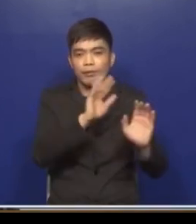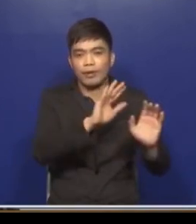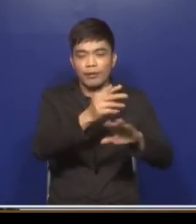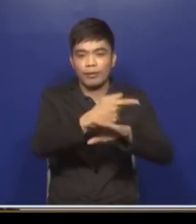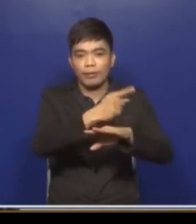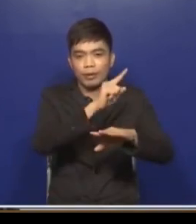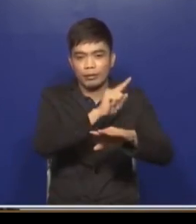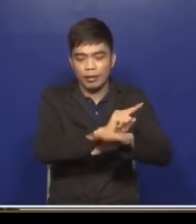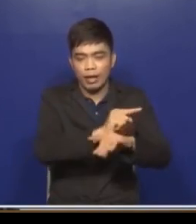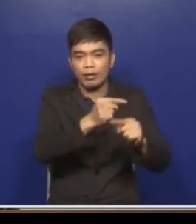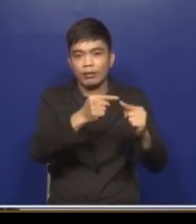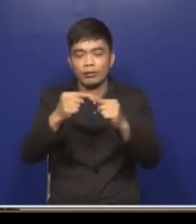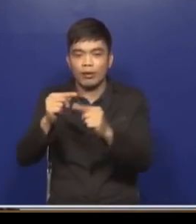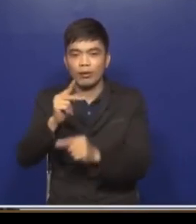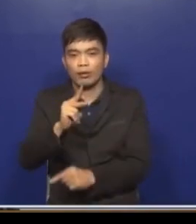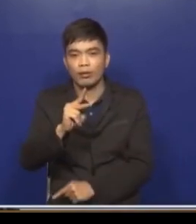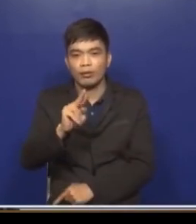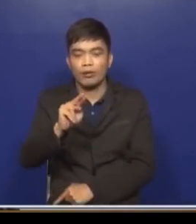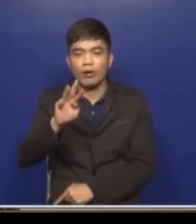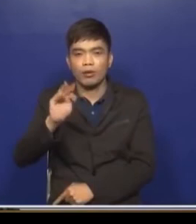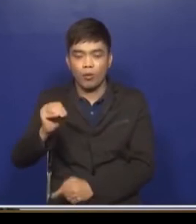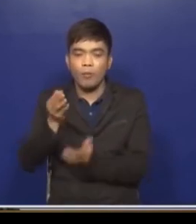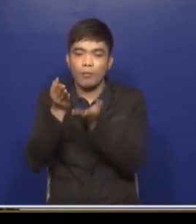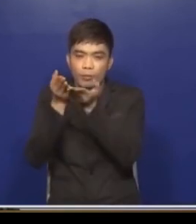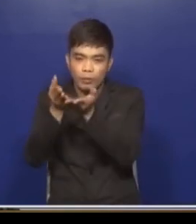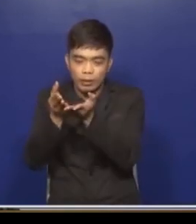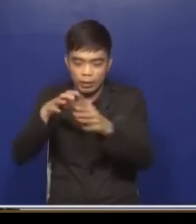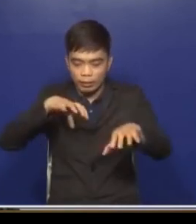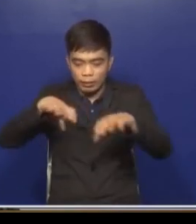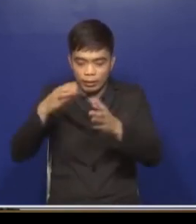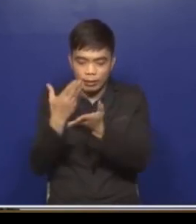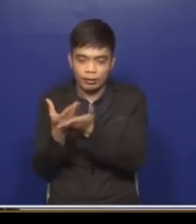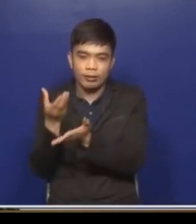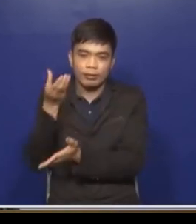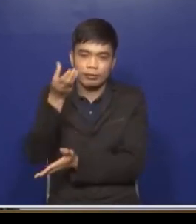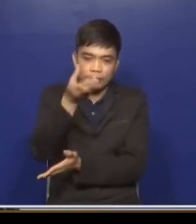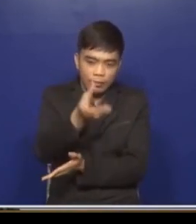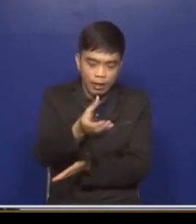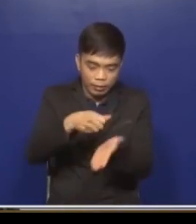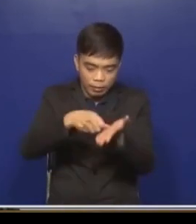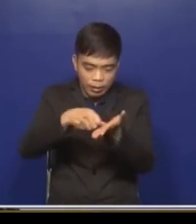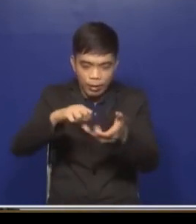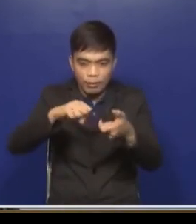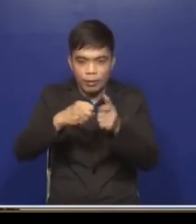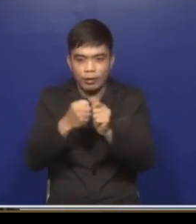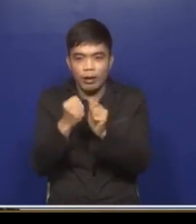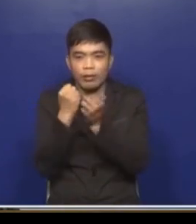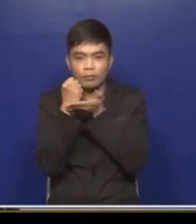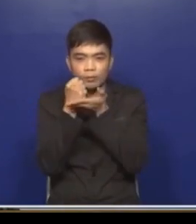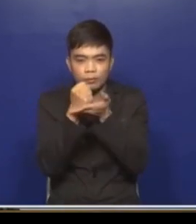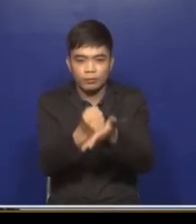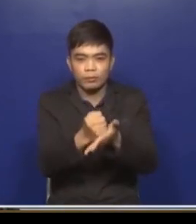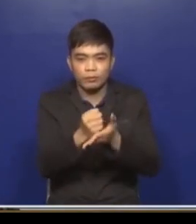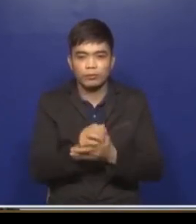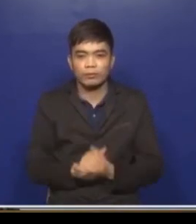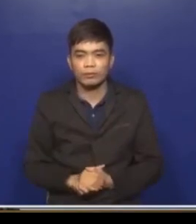านประยังกลมเจ้าท่ากะโงความนาคมได้จดก็ประมาณและจัดตั้งโครงการเพื่อแก้ไขปัหาครั ขบคธรรทานครั